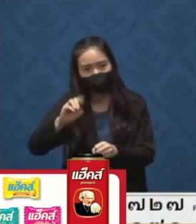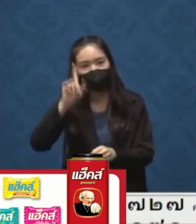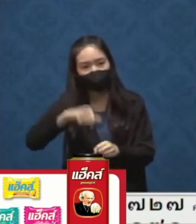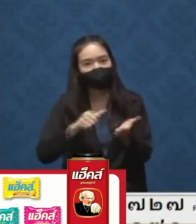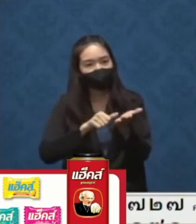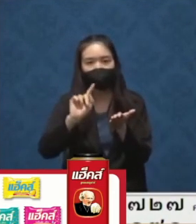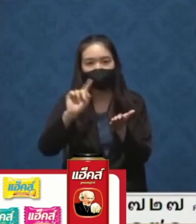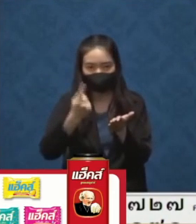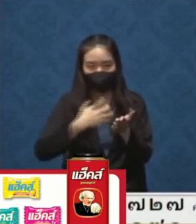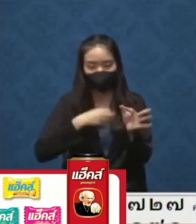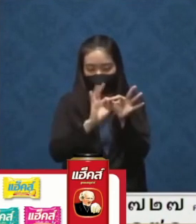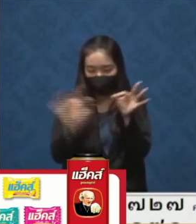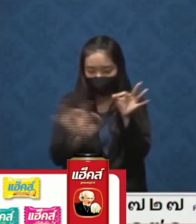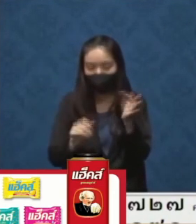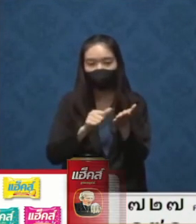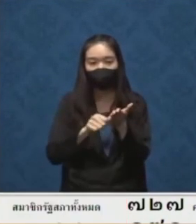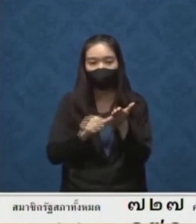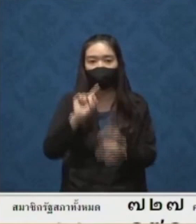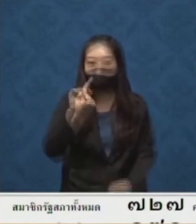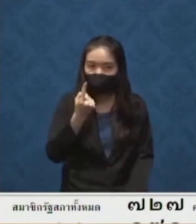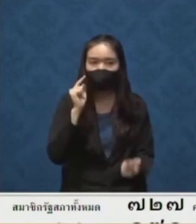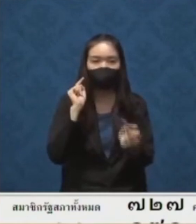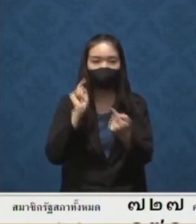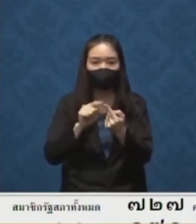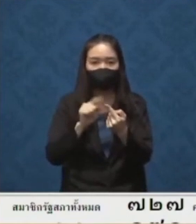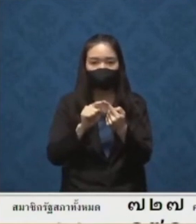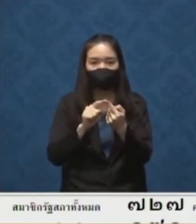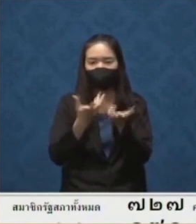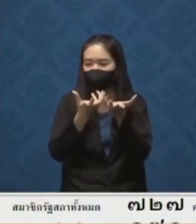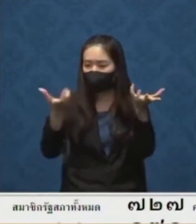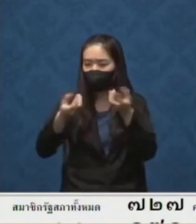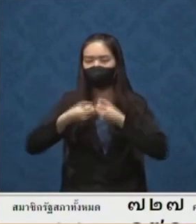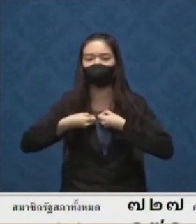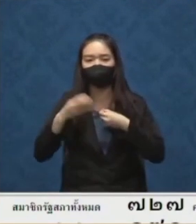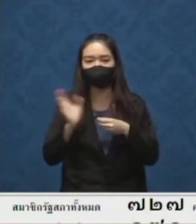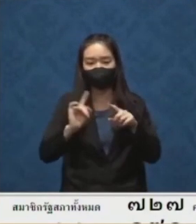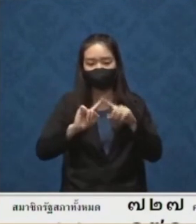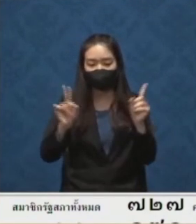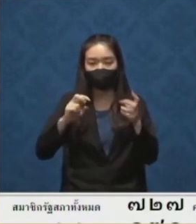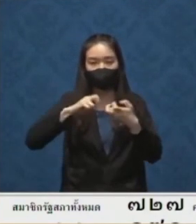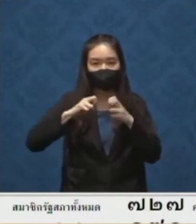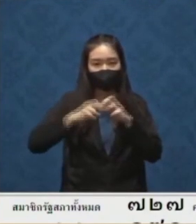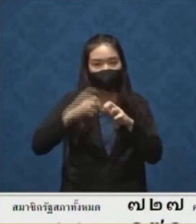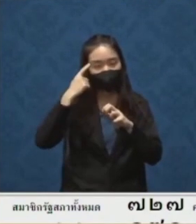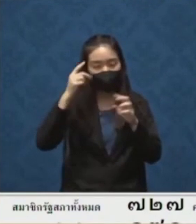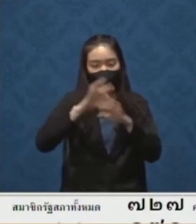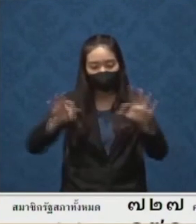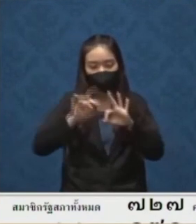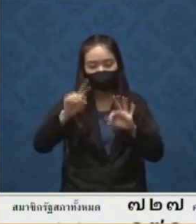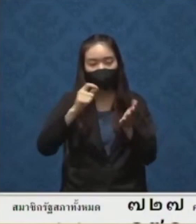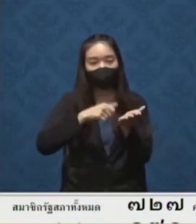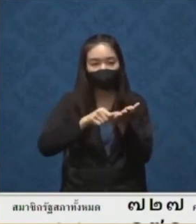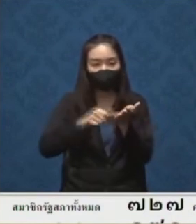เรื่องอื่นเสยใหม่ไม่ใช่เต็เพีงเรื่องสืบสกุ linเพร่ัมีอีกหลายเรื่องที่อาจจะจำเป็นตองปรัปุงแก้ไข